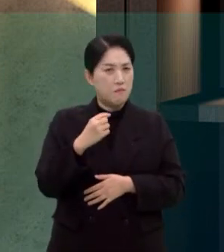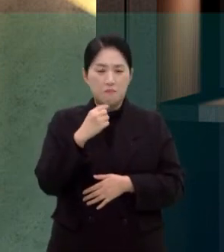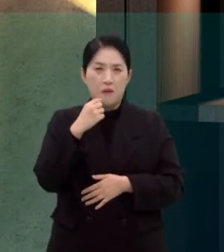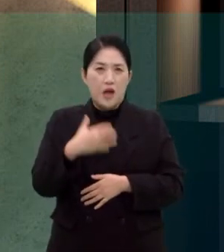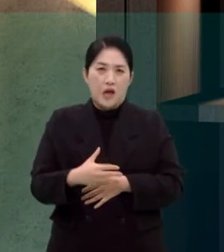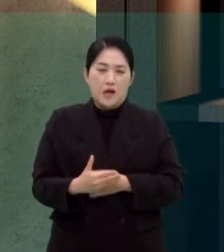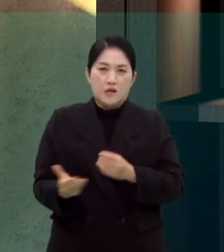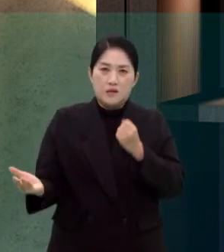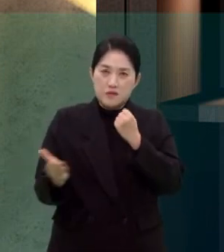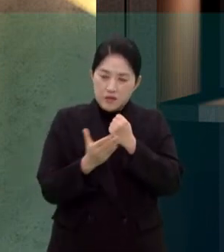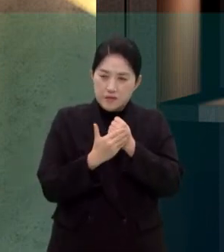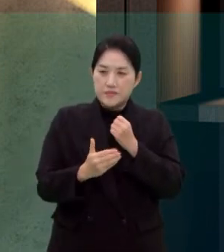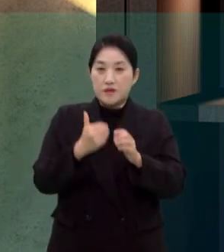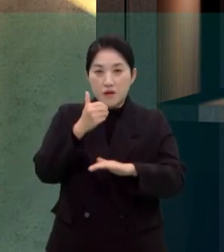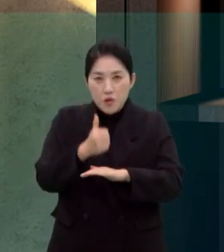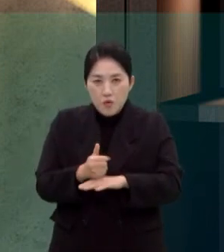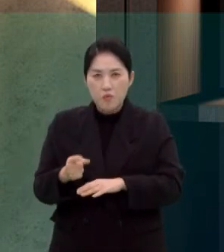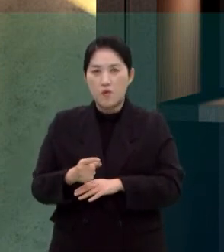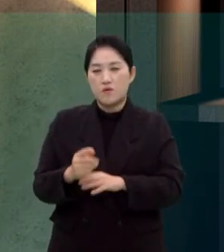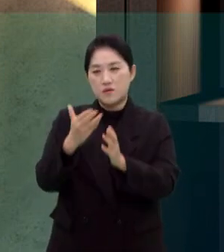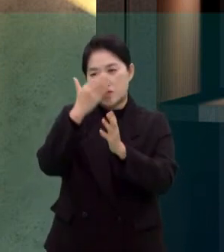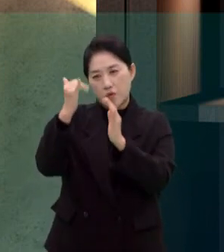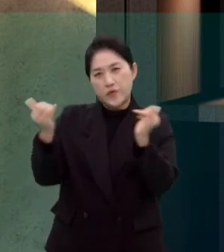못하여 송구스럽게 생각합니다.